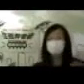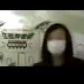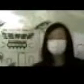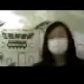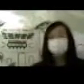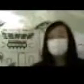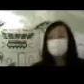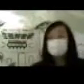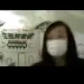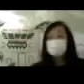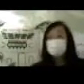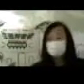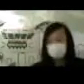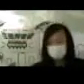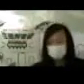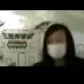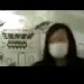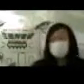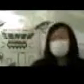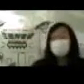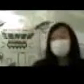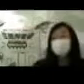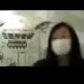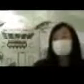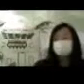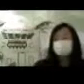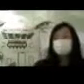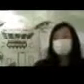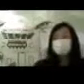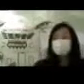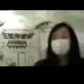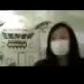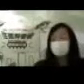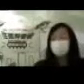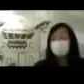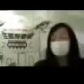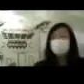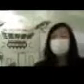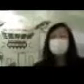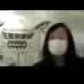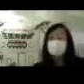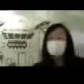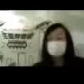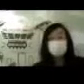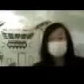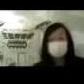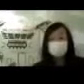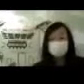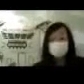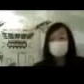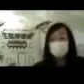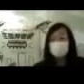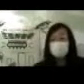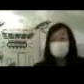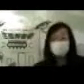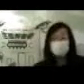啦。咁锦田树屋啊，好都出名嘅。咁可能我哋有啲朋友咧都曾经听过，或者甚至